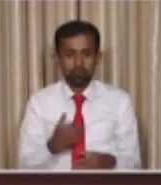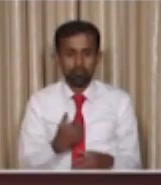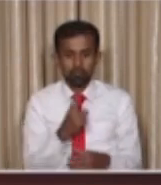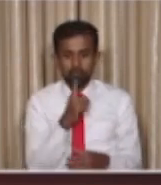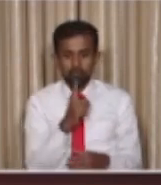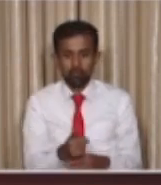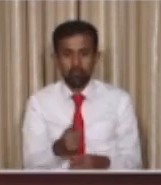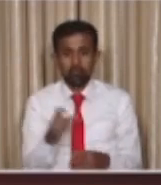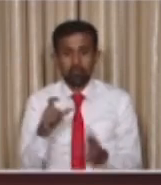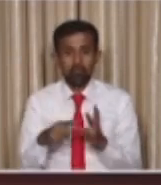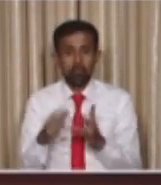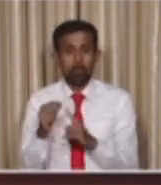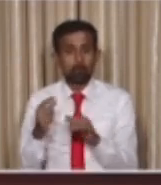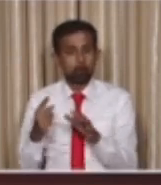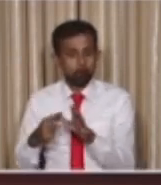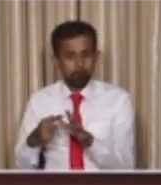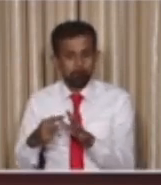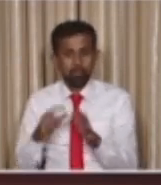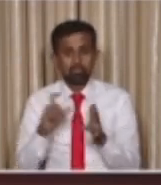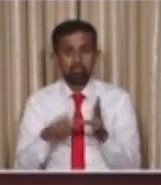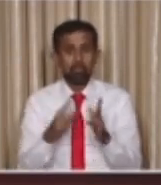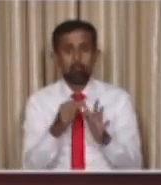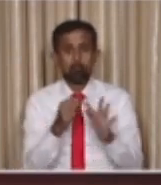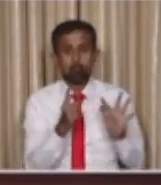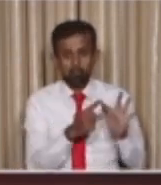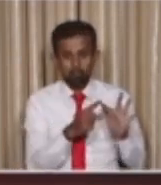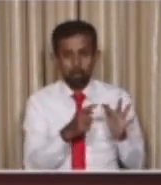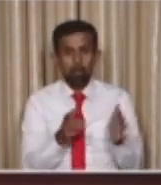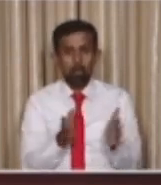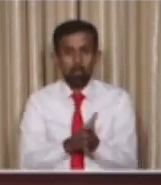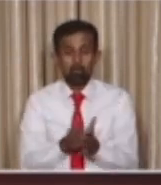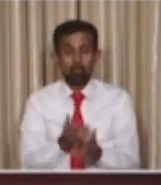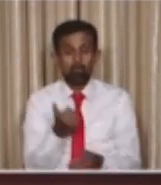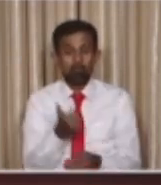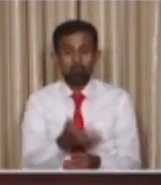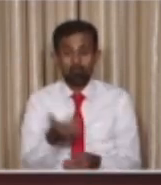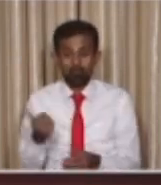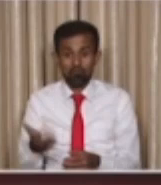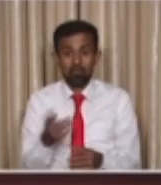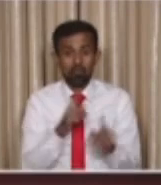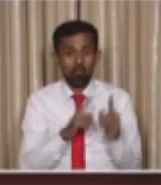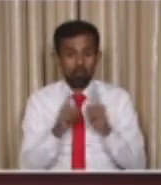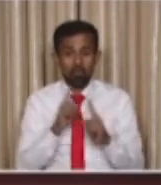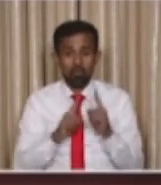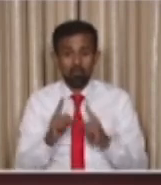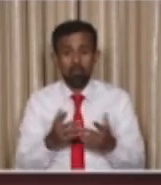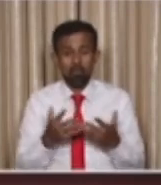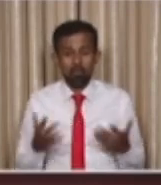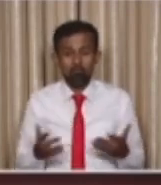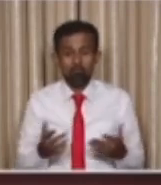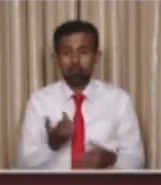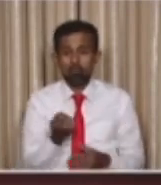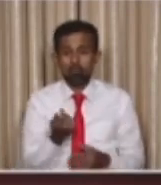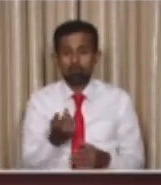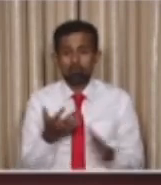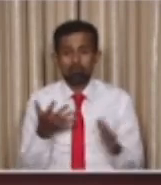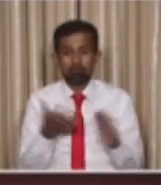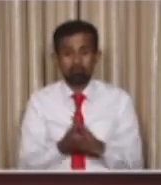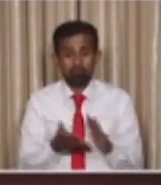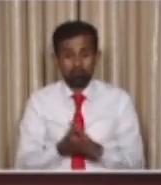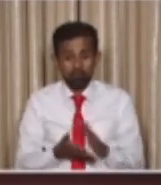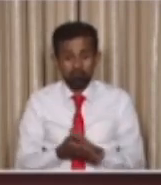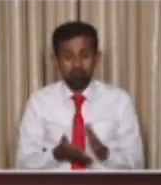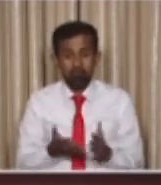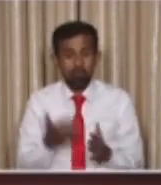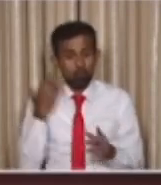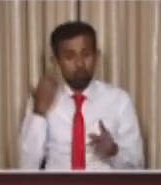කැමති කෝපා වුණත් කෝප් කමිටුවේ වුණත් ඉතාමත් වැදගත් කාරණා සාකච්ඡා කරනවා. මූල්‍ය අක්‍රමිකතා පිළිබඳ නොයෙක්